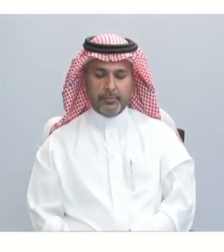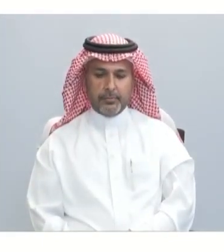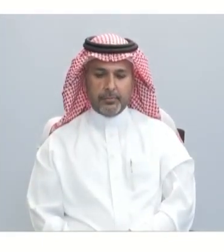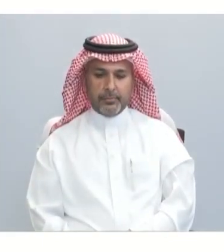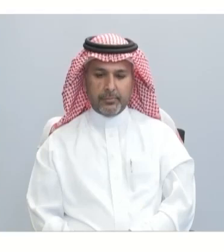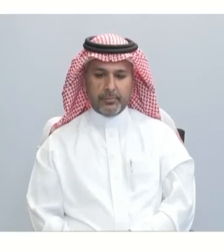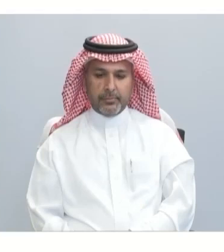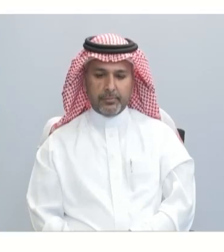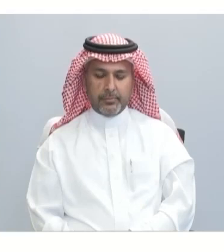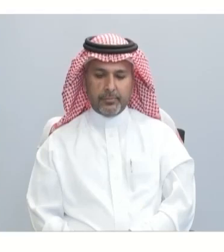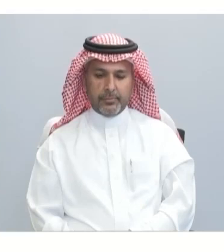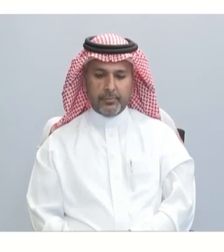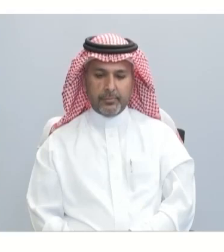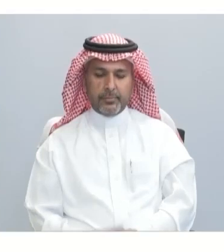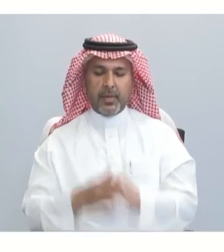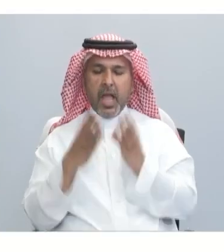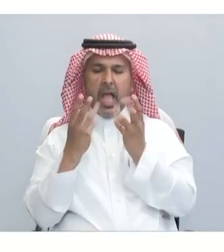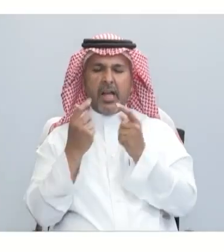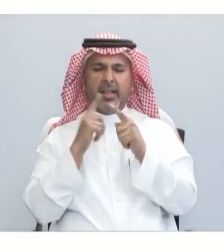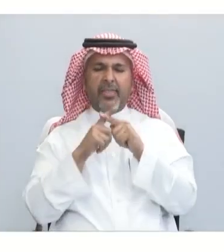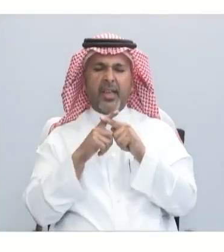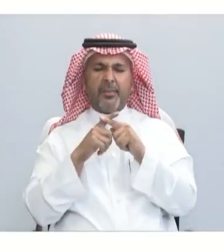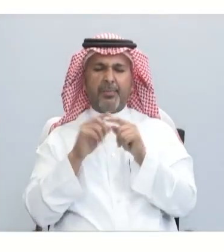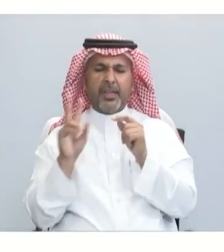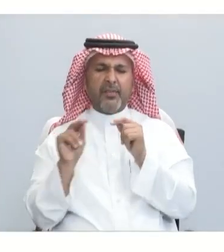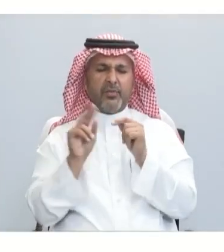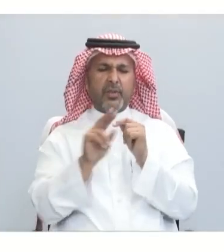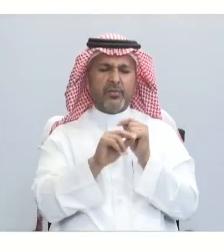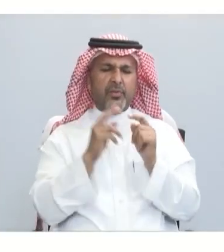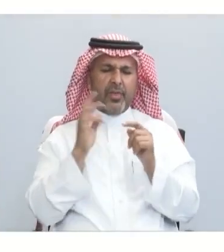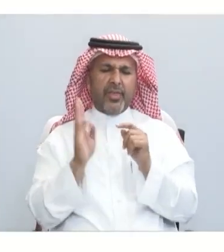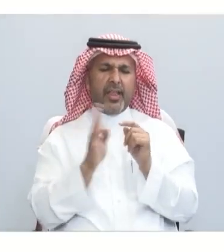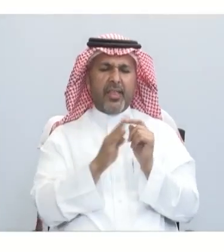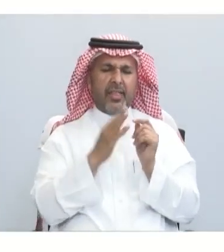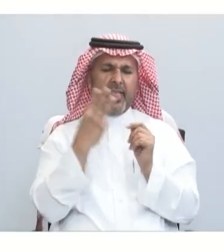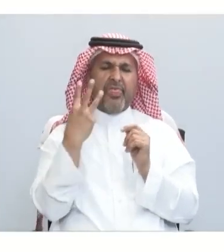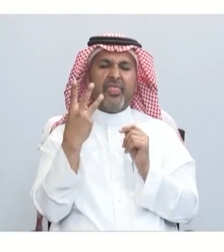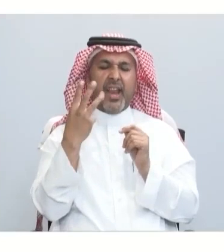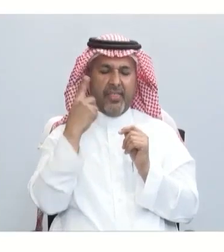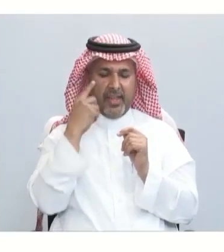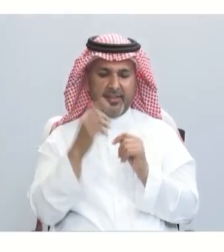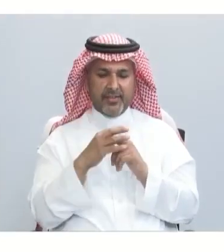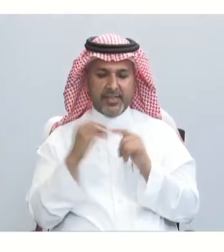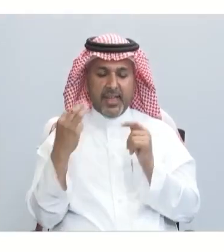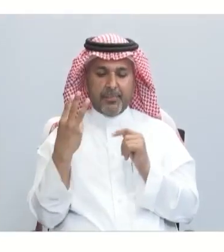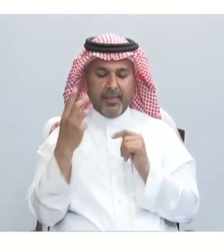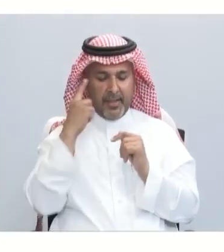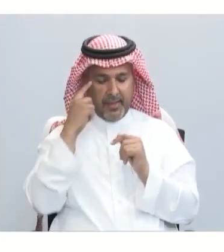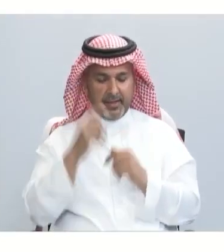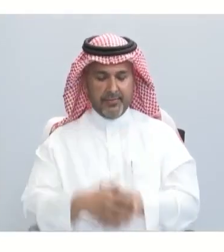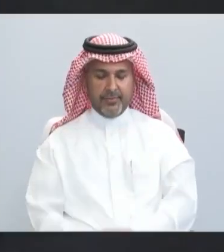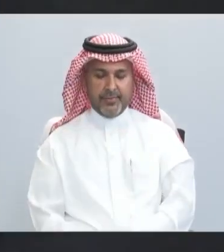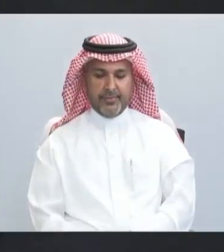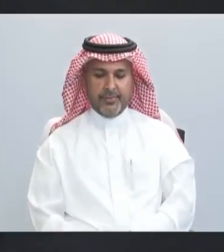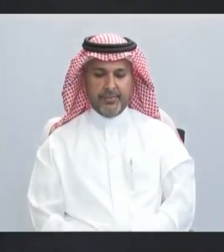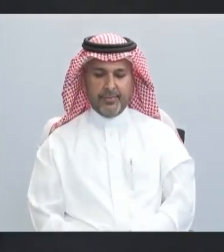عدد اضرب نفسه ثلاث مرات يعطي 27 اللي هو 3 والسالب تطلع راح تكون سالب 3 عدد اضربه في نفسه